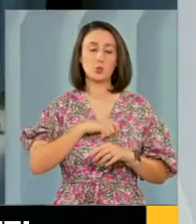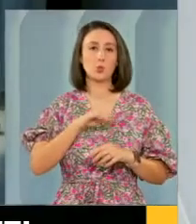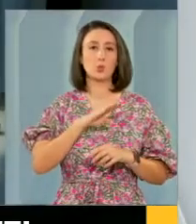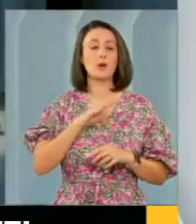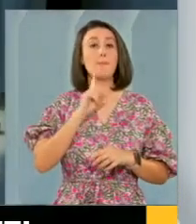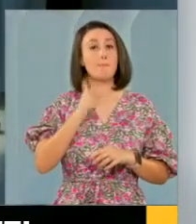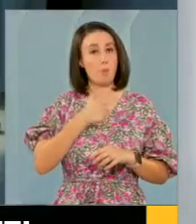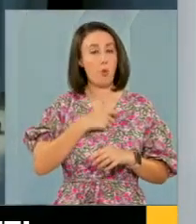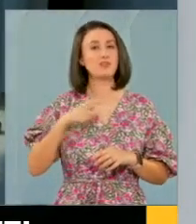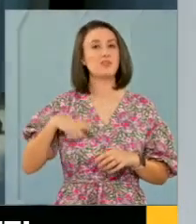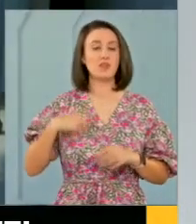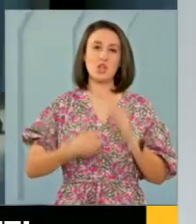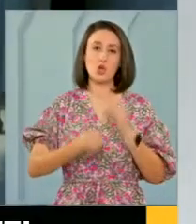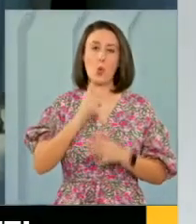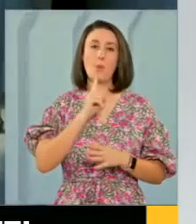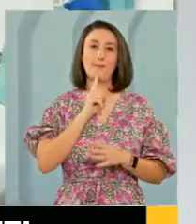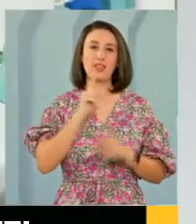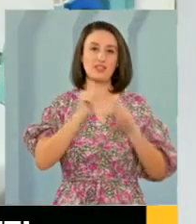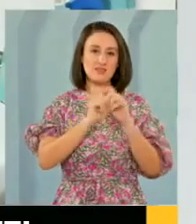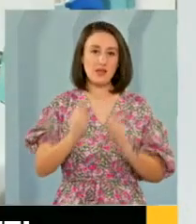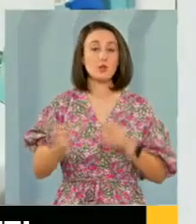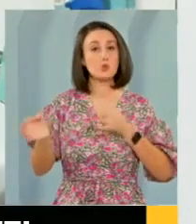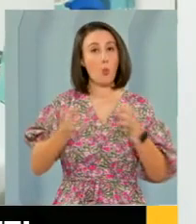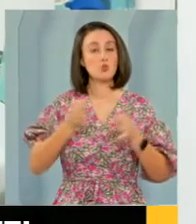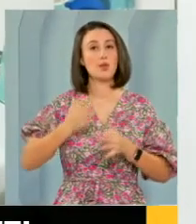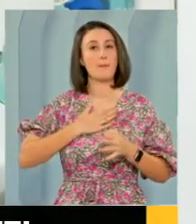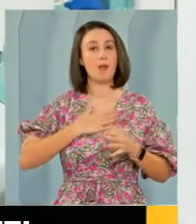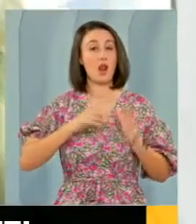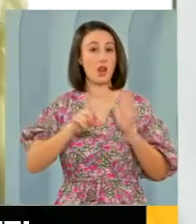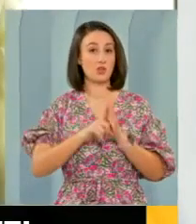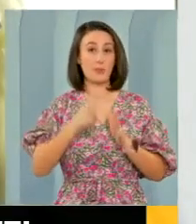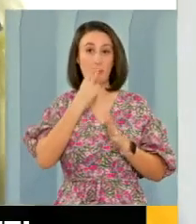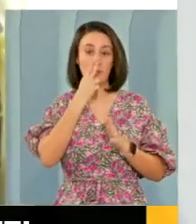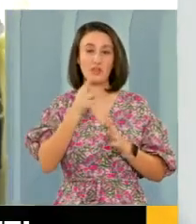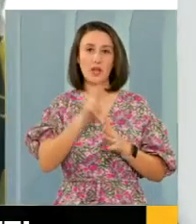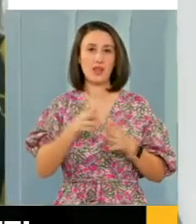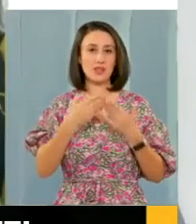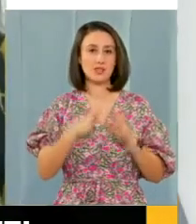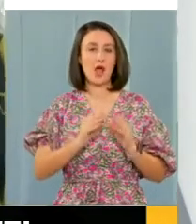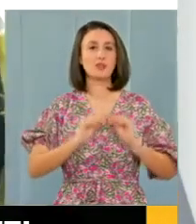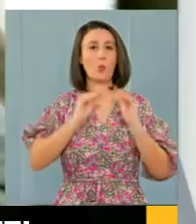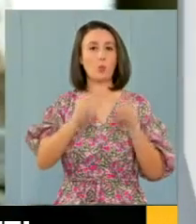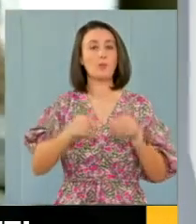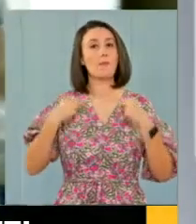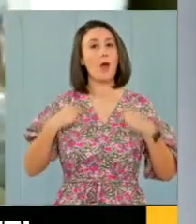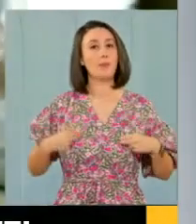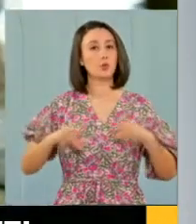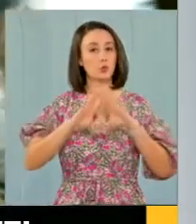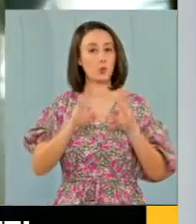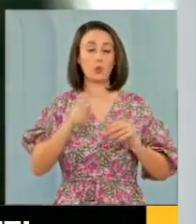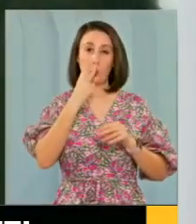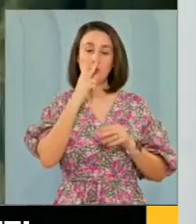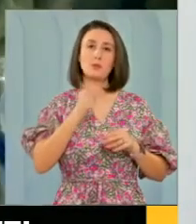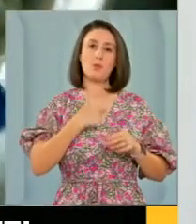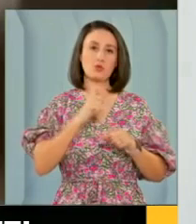poate să devină din nou un brand de țară. Soluția mea legislativă privind redeschiderea a trecut de Parlament României, pentru că, uitați-vă, poți să